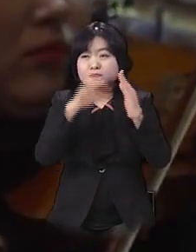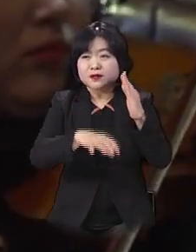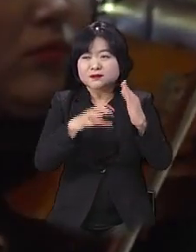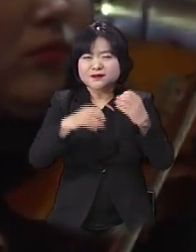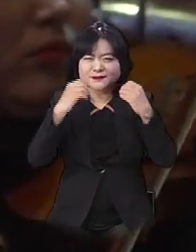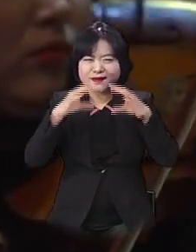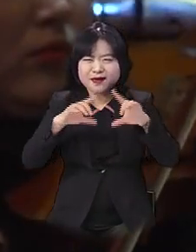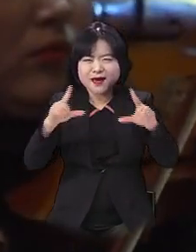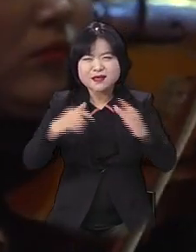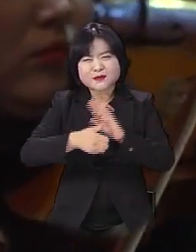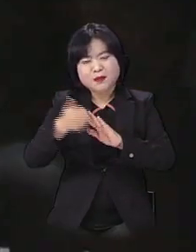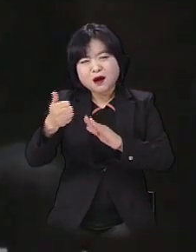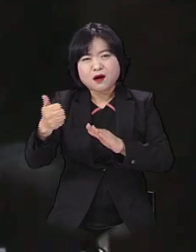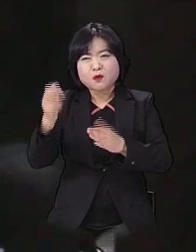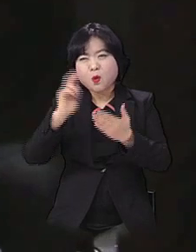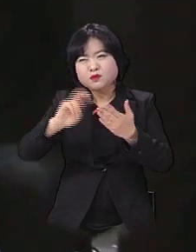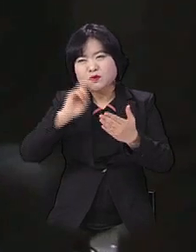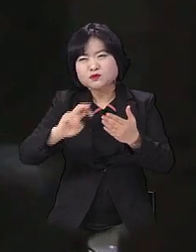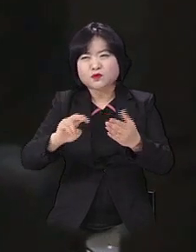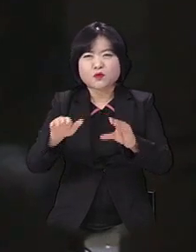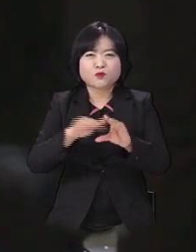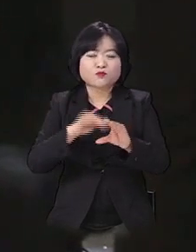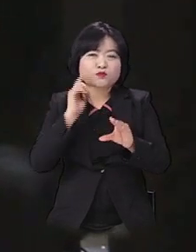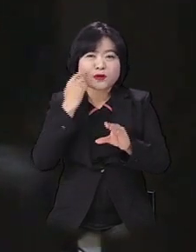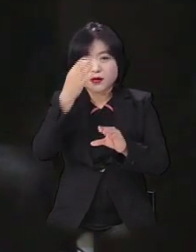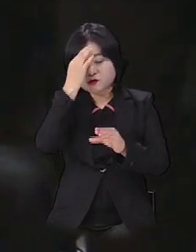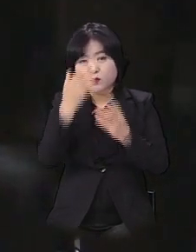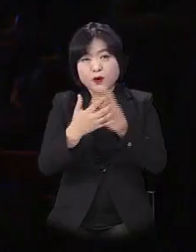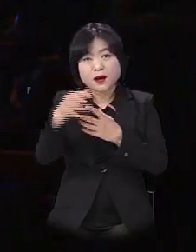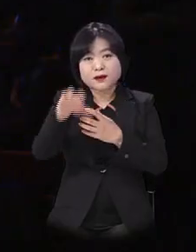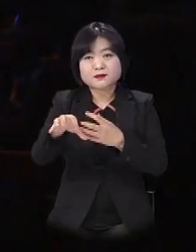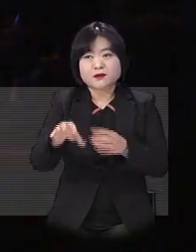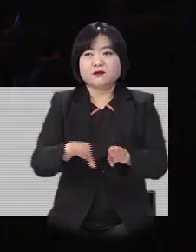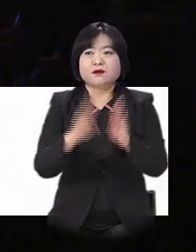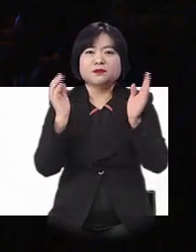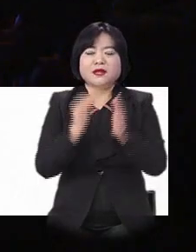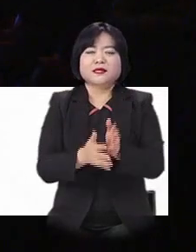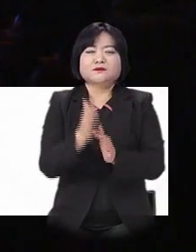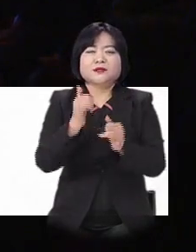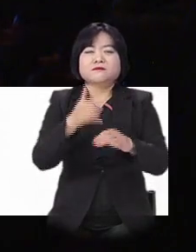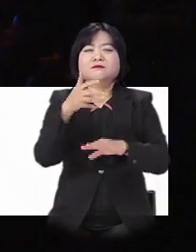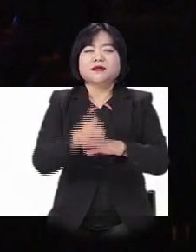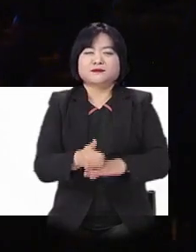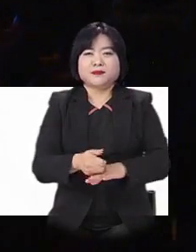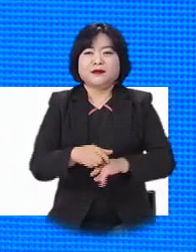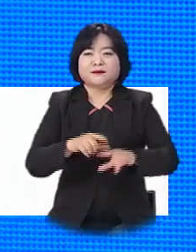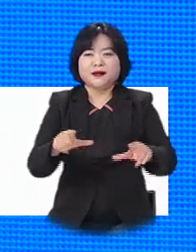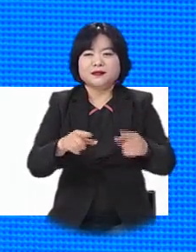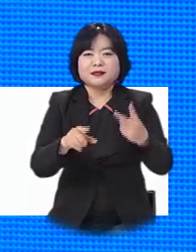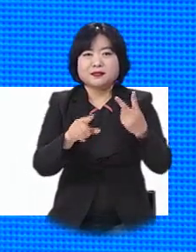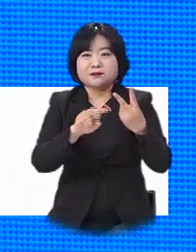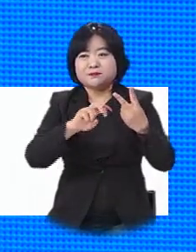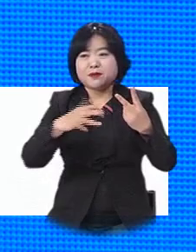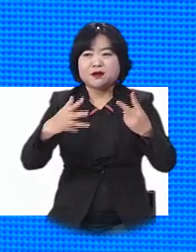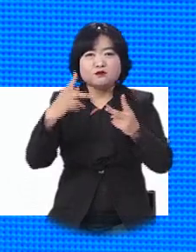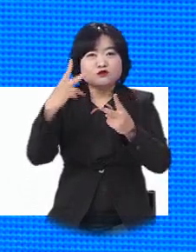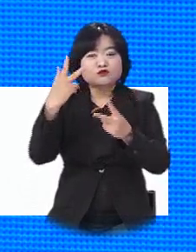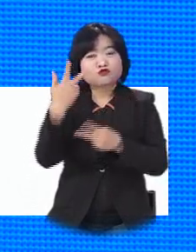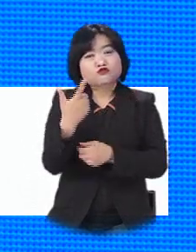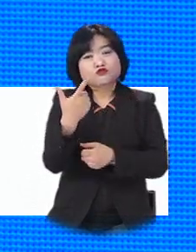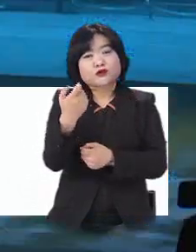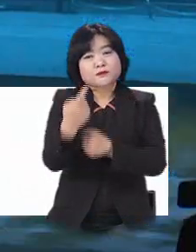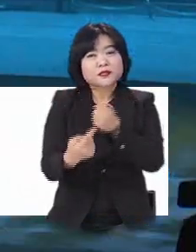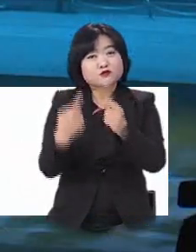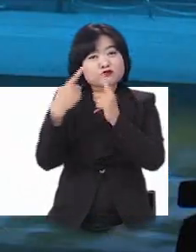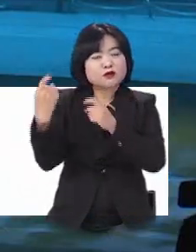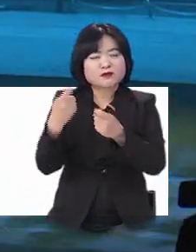희망 콘서트가 대구 문화예술회관에서 각각 개최됩니다. 시민 주간 마지막 날에는 2.18 제61주년 기념